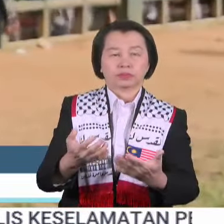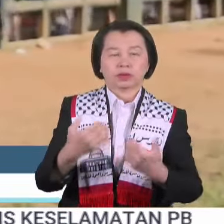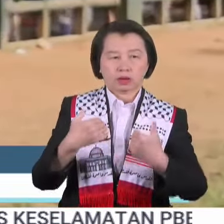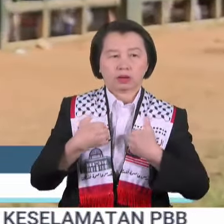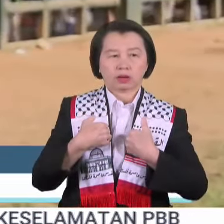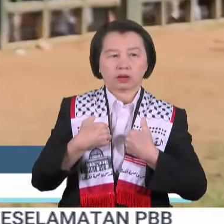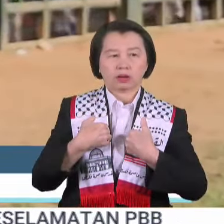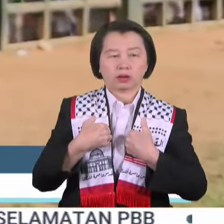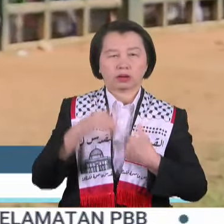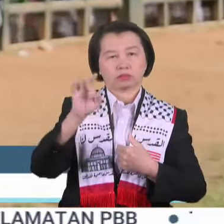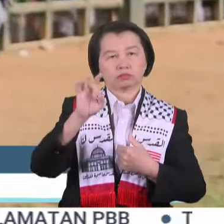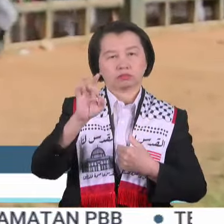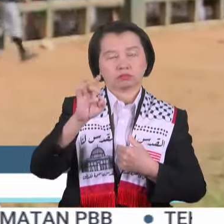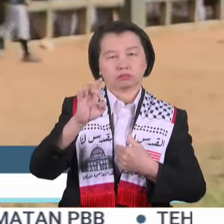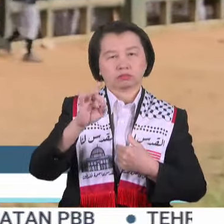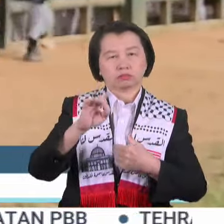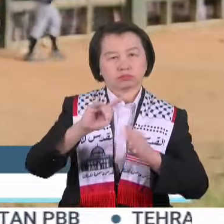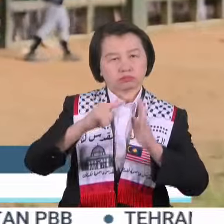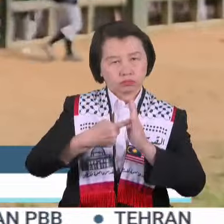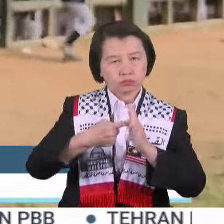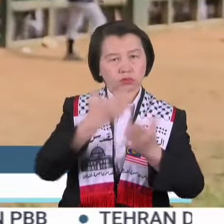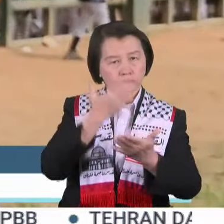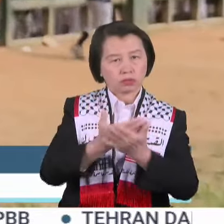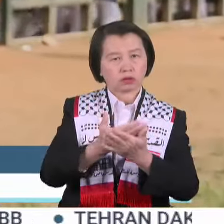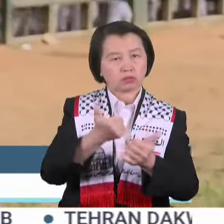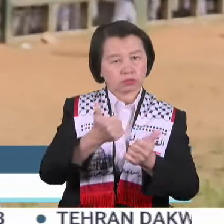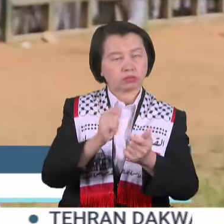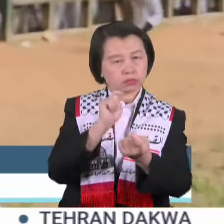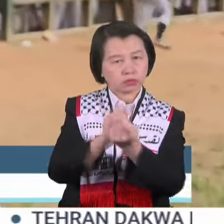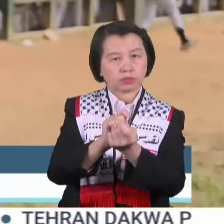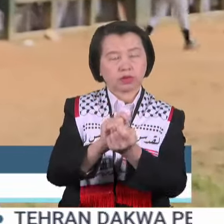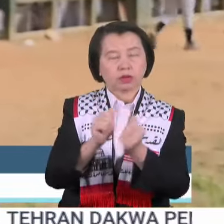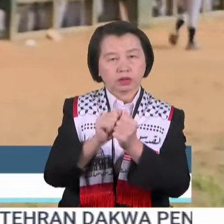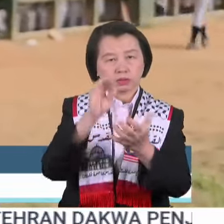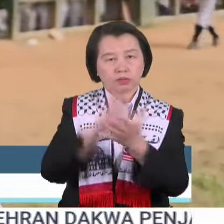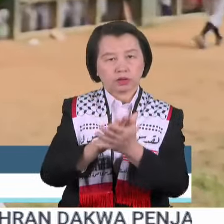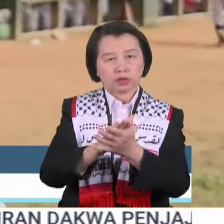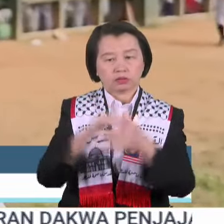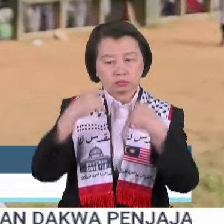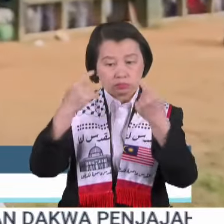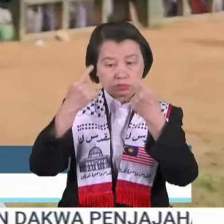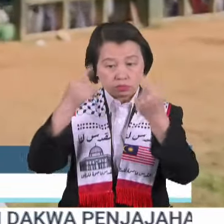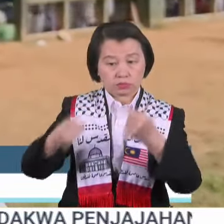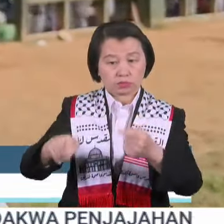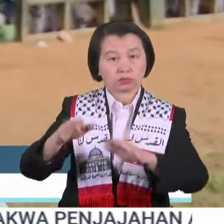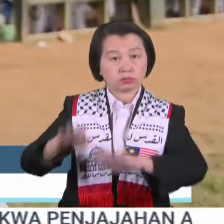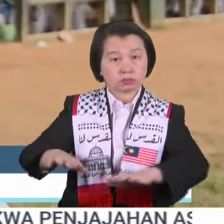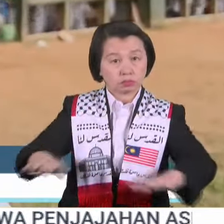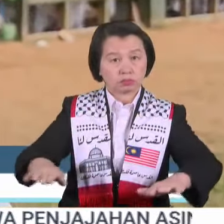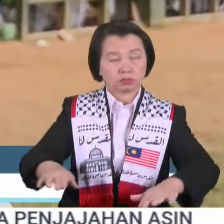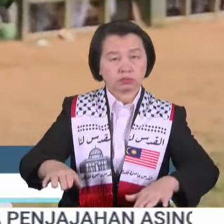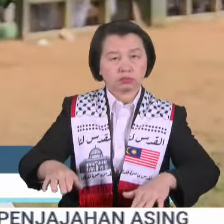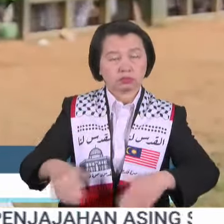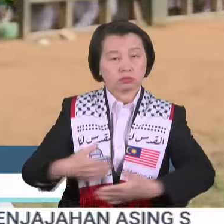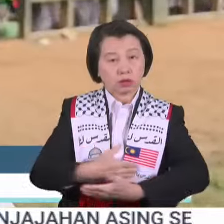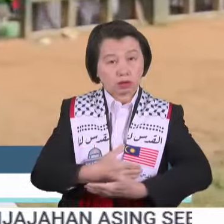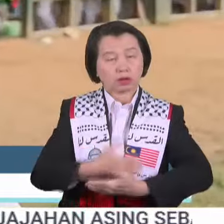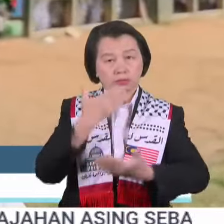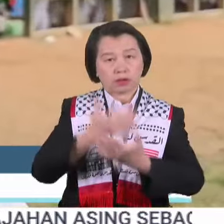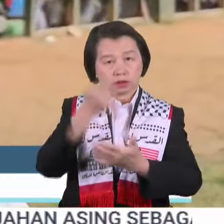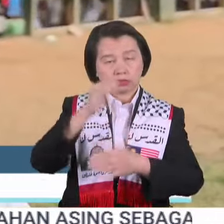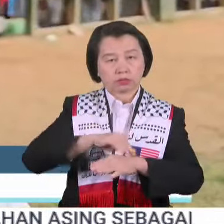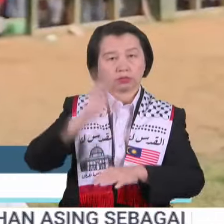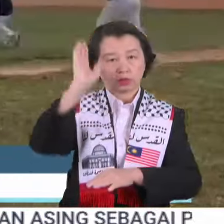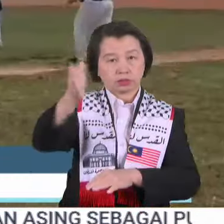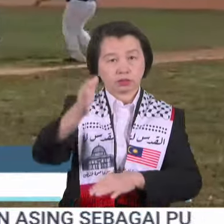adalah satu langkah yang tepat. Dan kita yakin dengan kejayaan anak-anak ini akan memberi harapan yang baik untuk masa